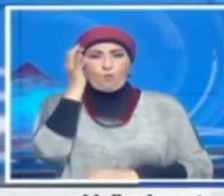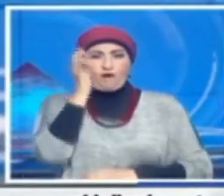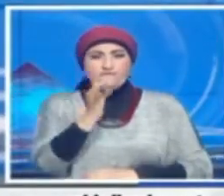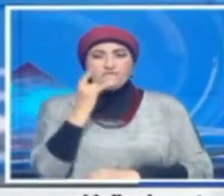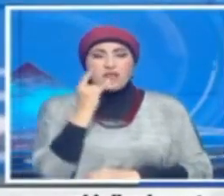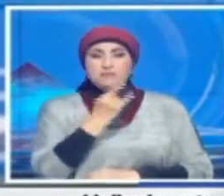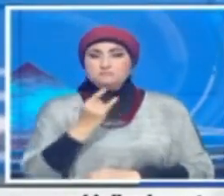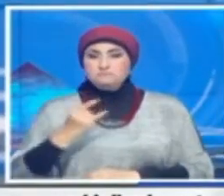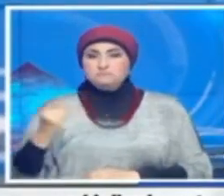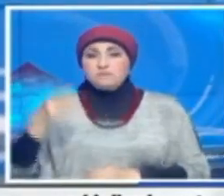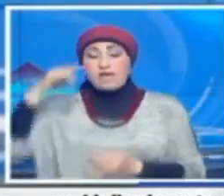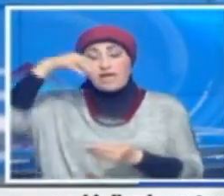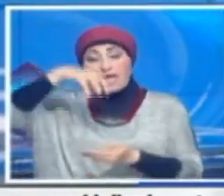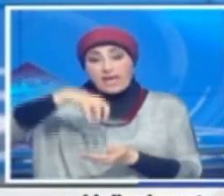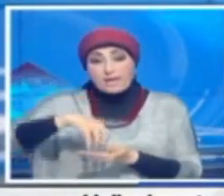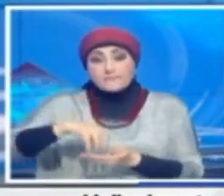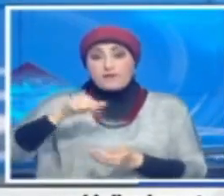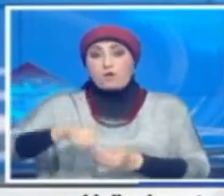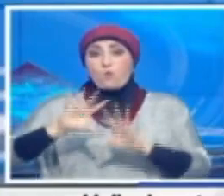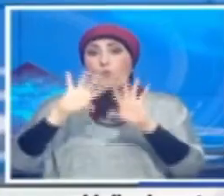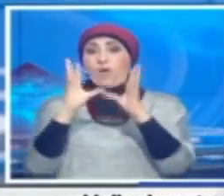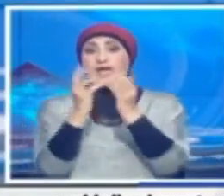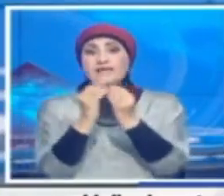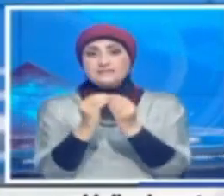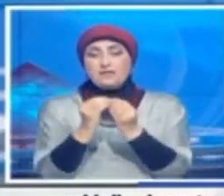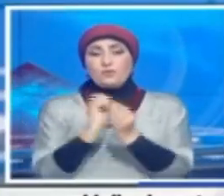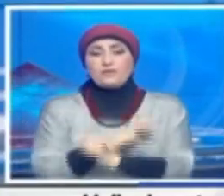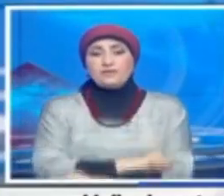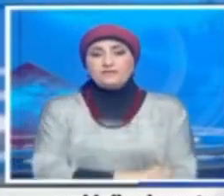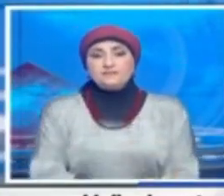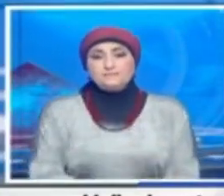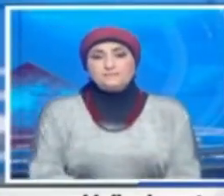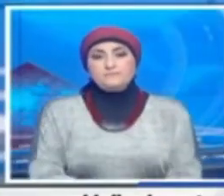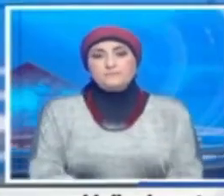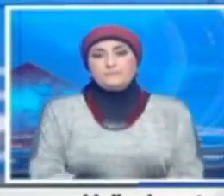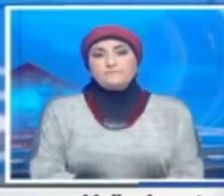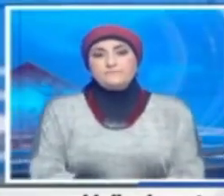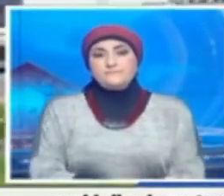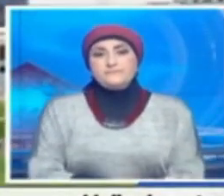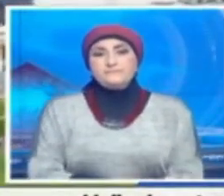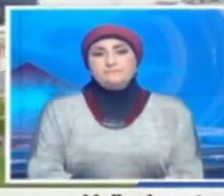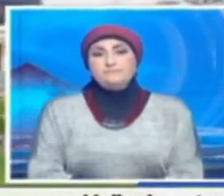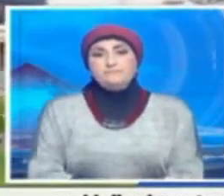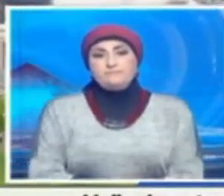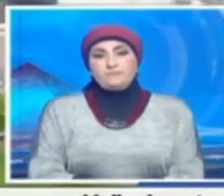دورها في إعداد الكوادر الأمنية محليا ودوليا.